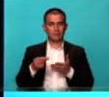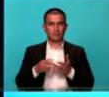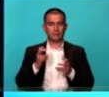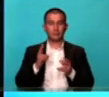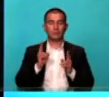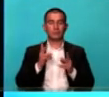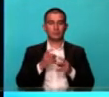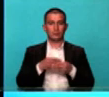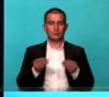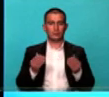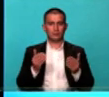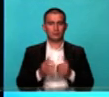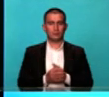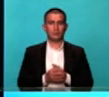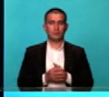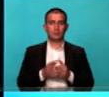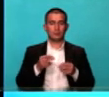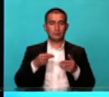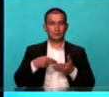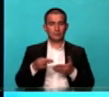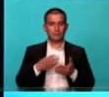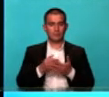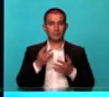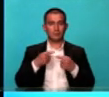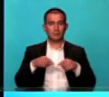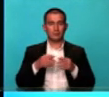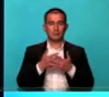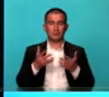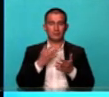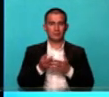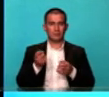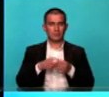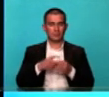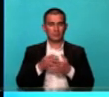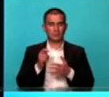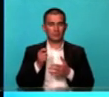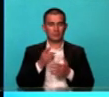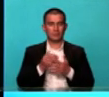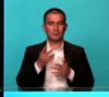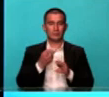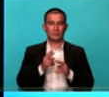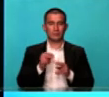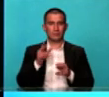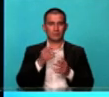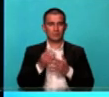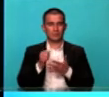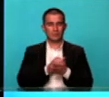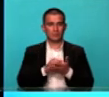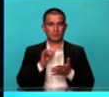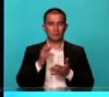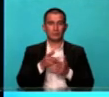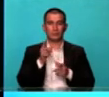kimlarga beriladi? Elektron raqamli imzo kalitlarining sertifikatlari yuridik va